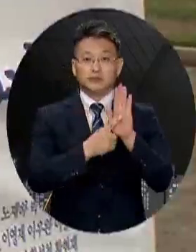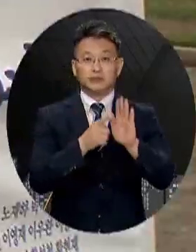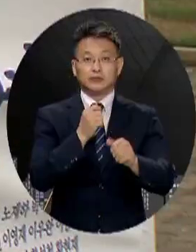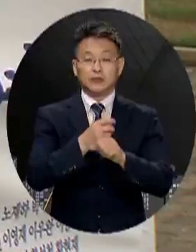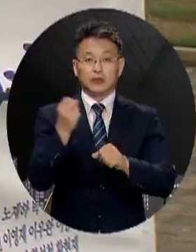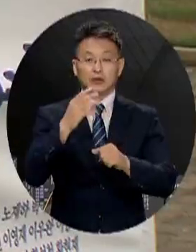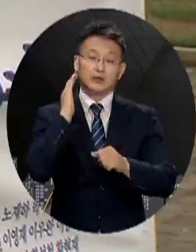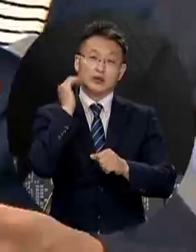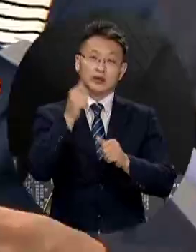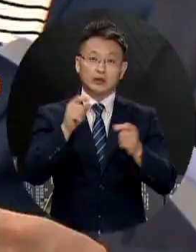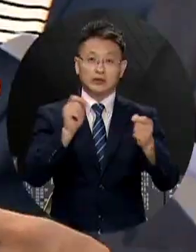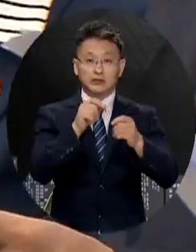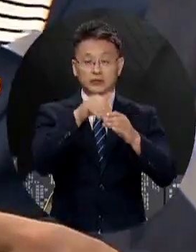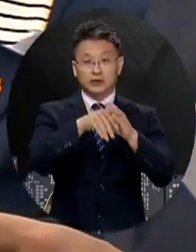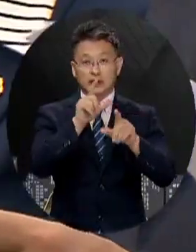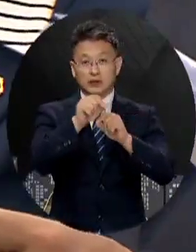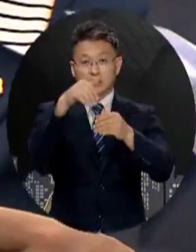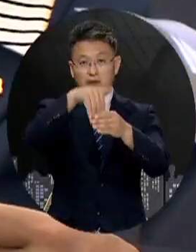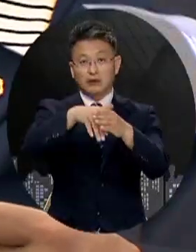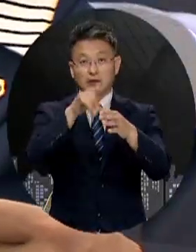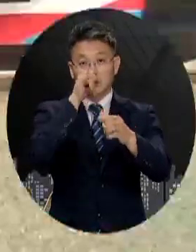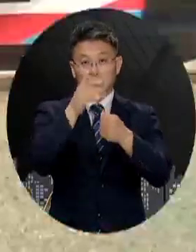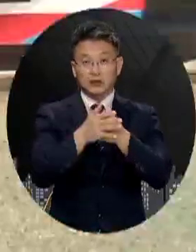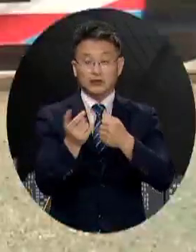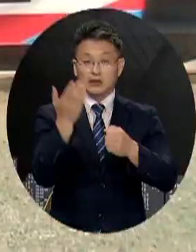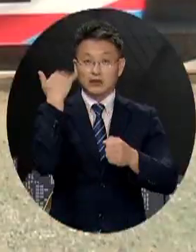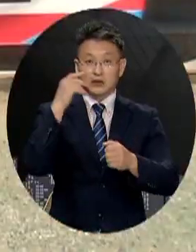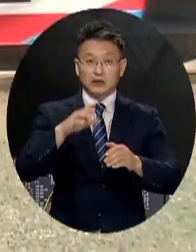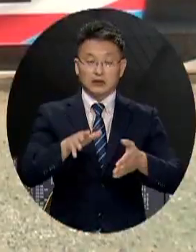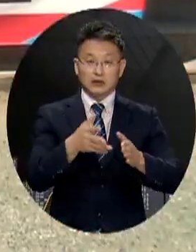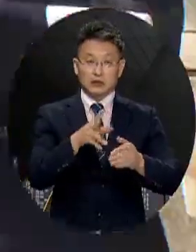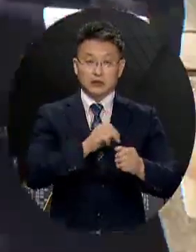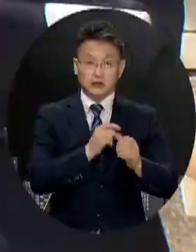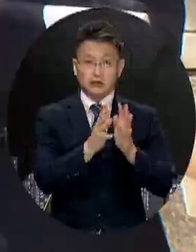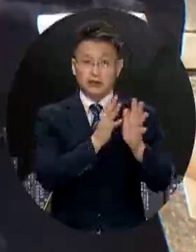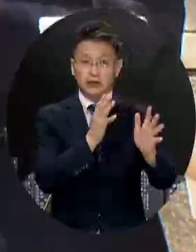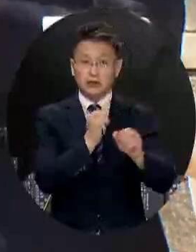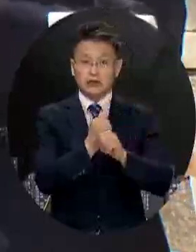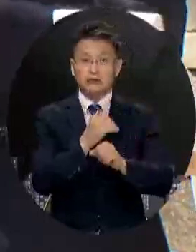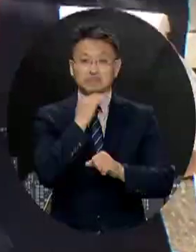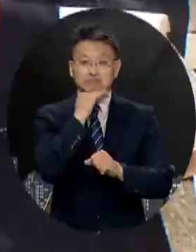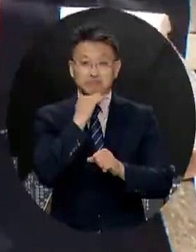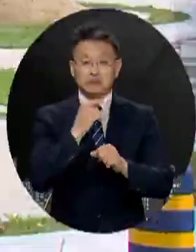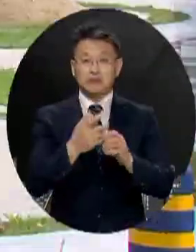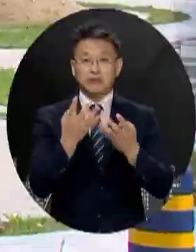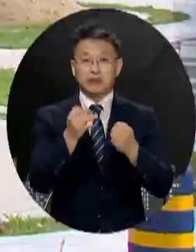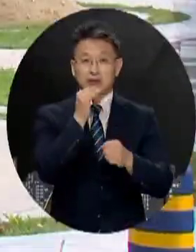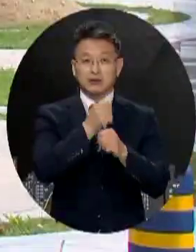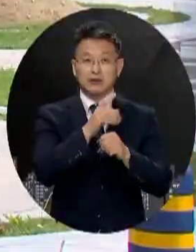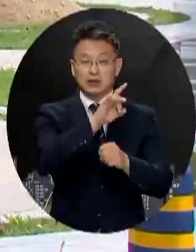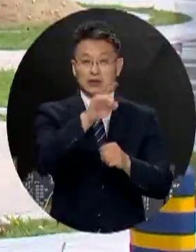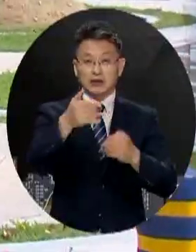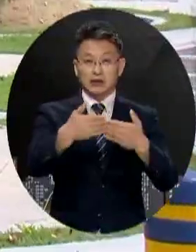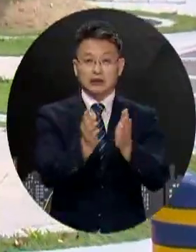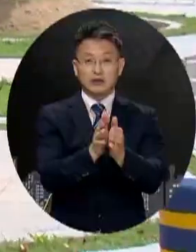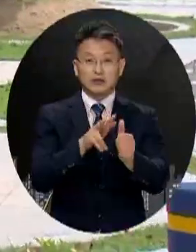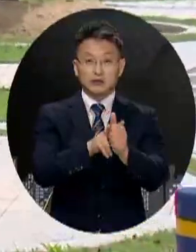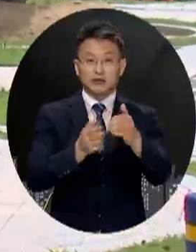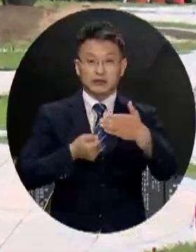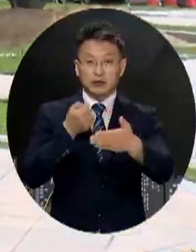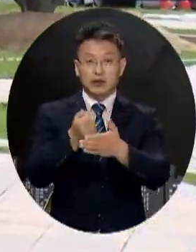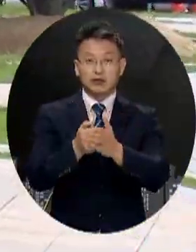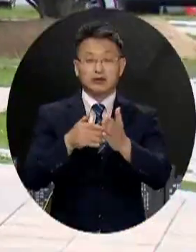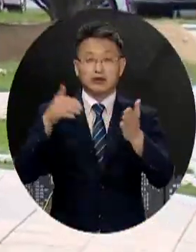또 대선 직후 지방선거가 치러져 전현직 의원들의 줄서기도 한몫하고 있습니다. 각 당의 대선 후보가 정해지기